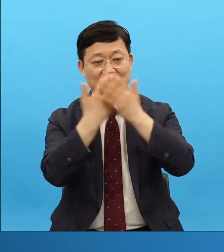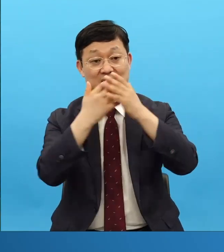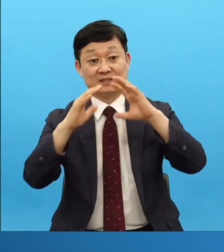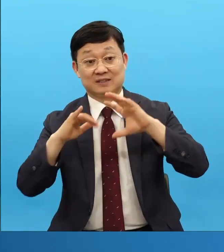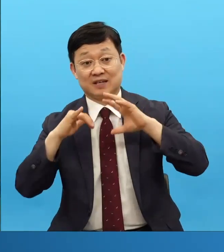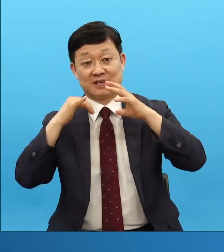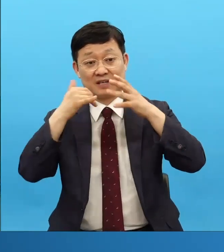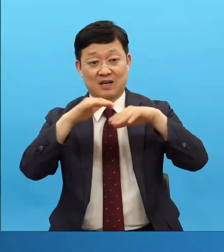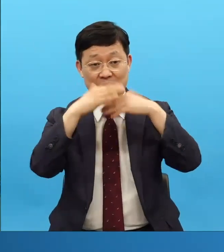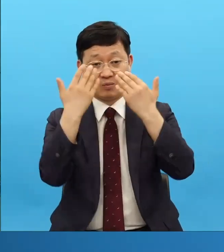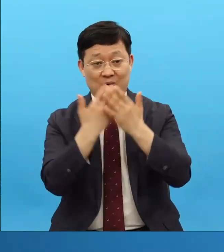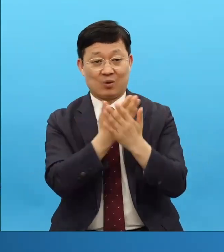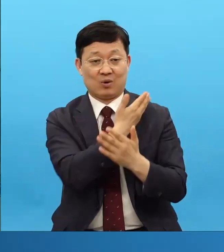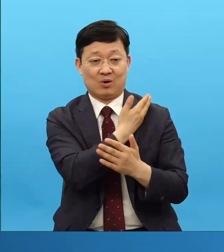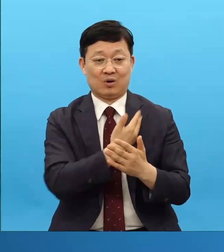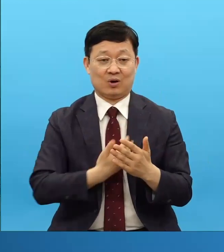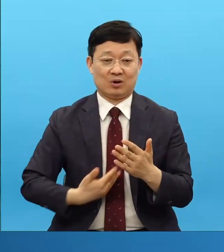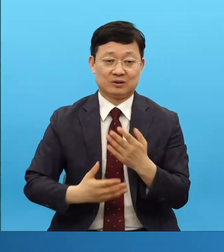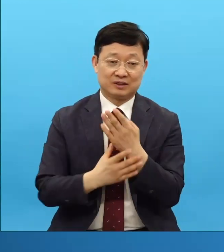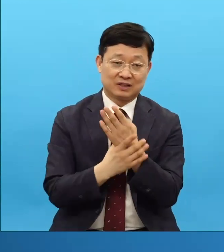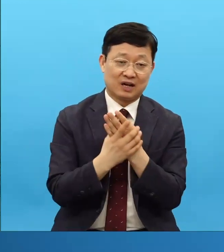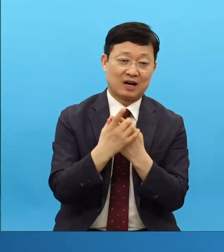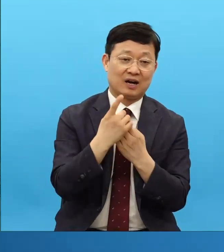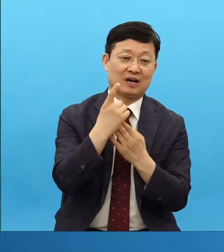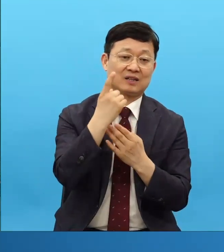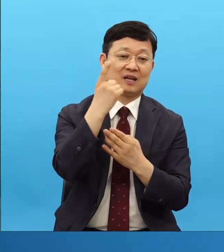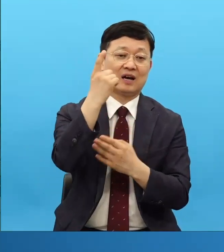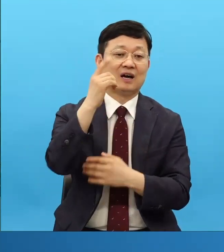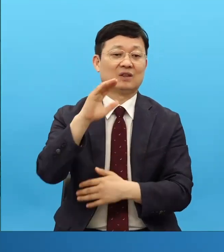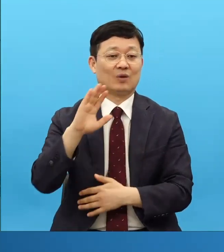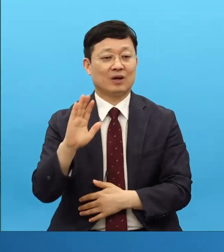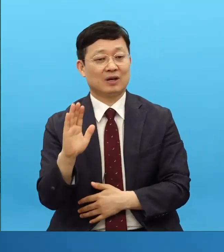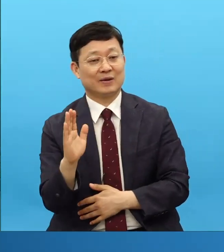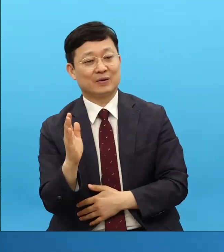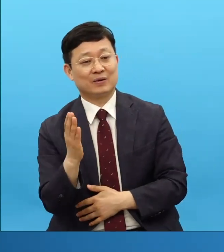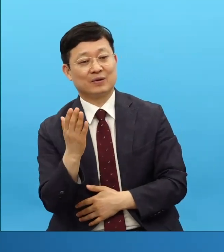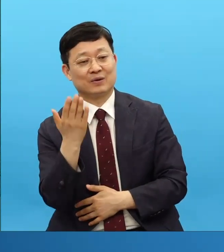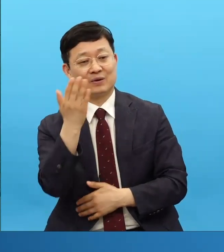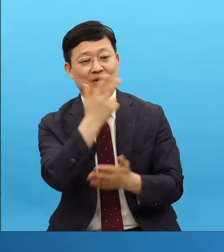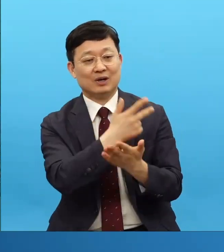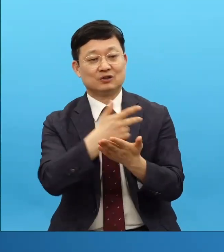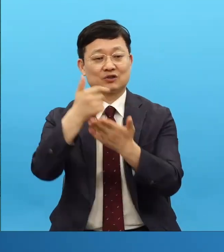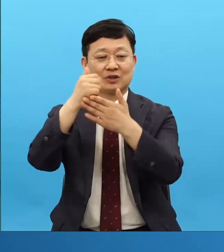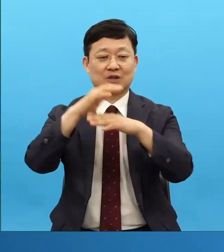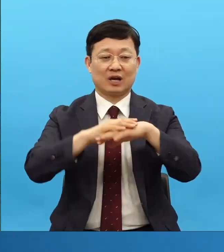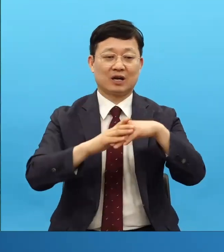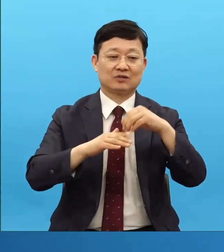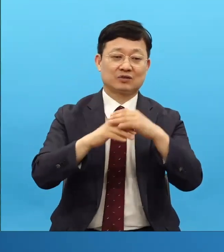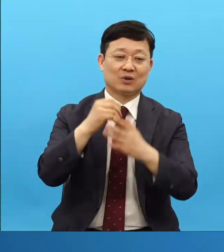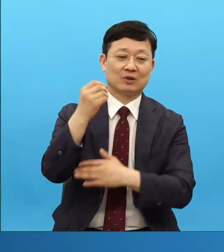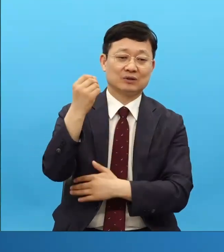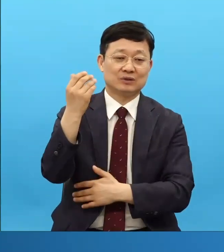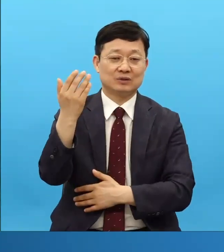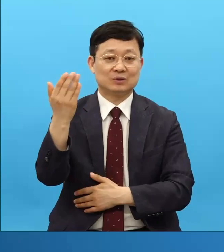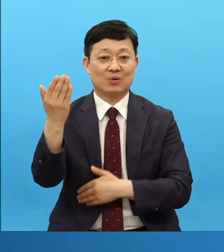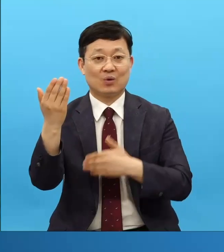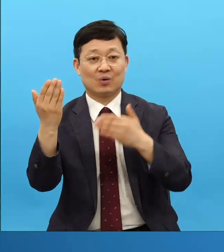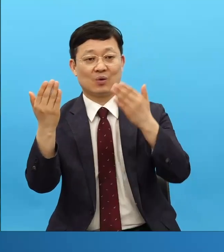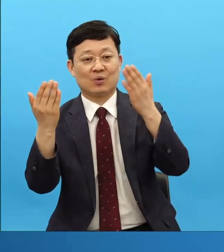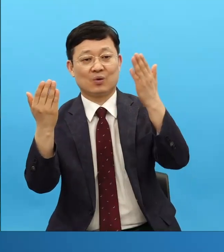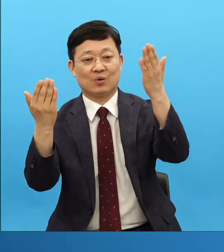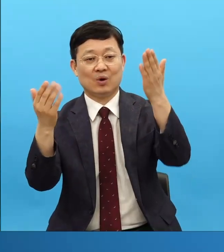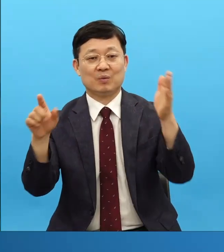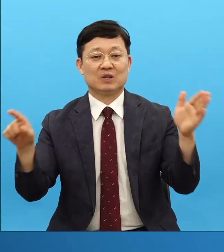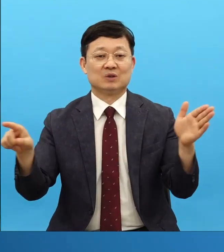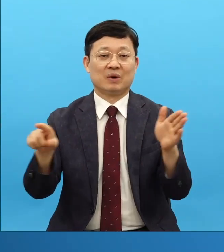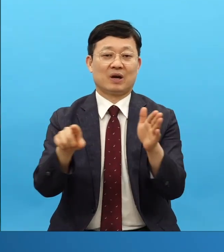보내. 전 세계 모든 제자 하나 되어 주께 두 손